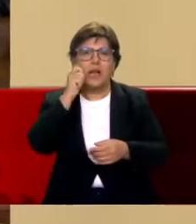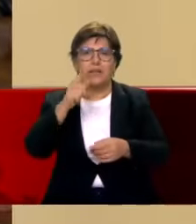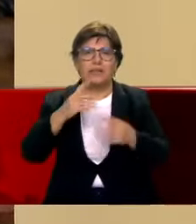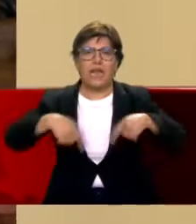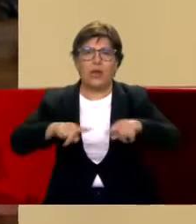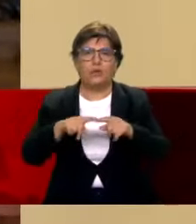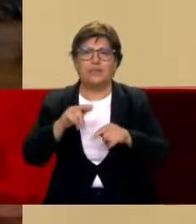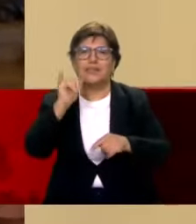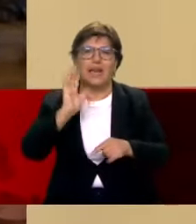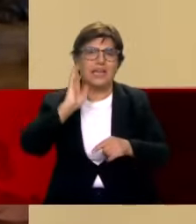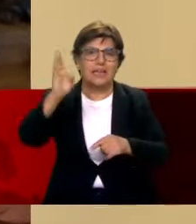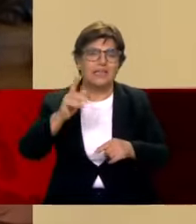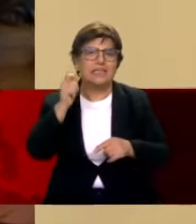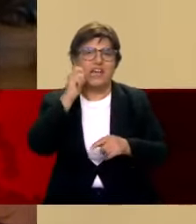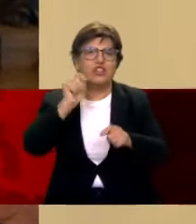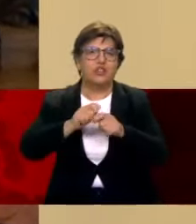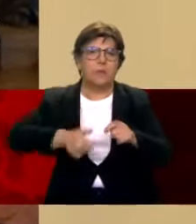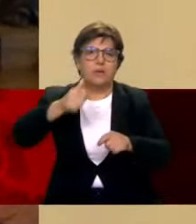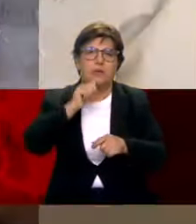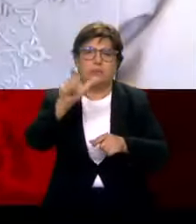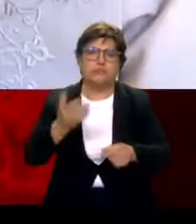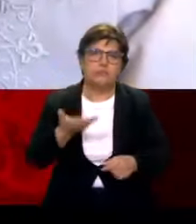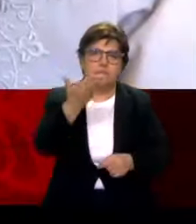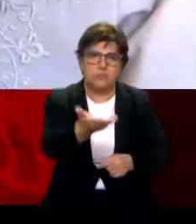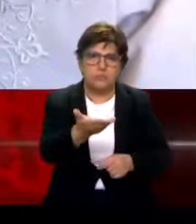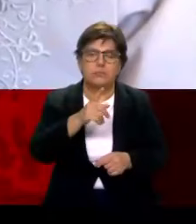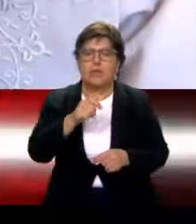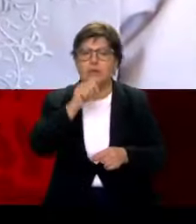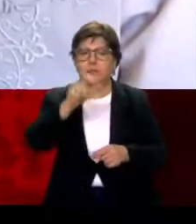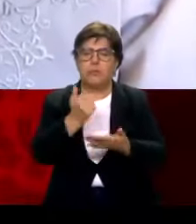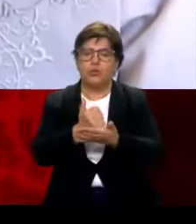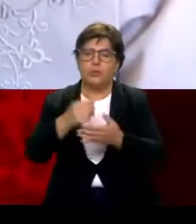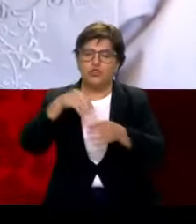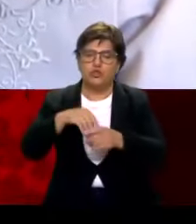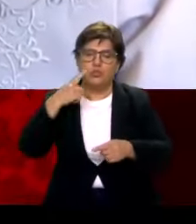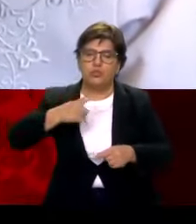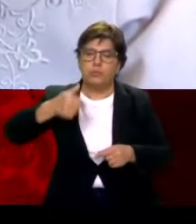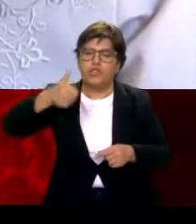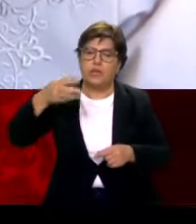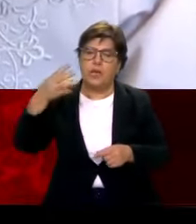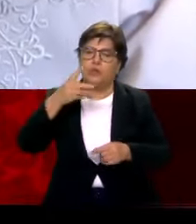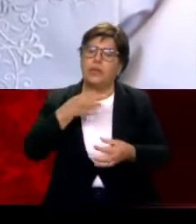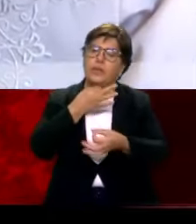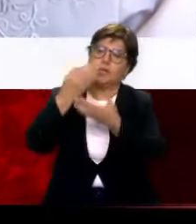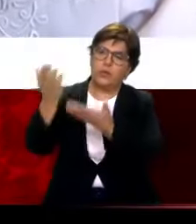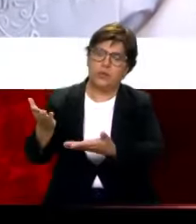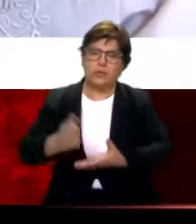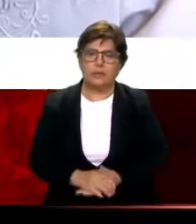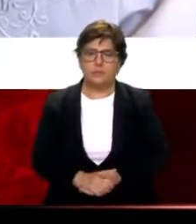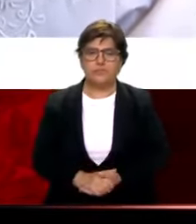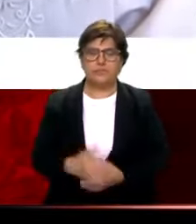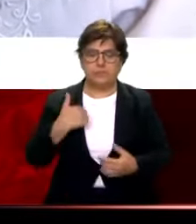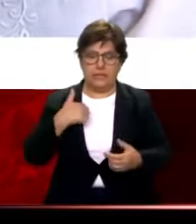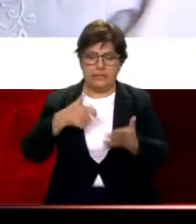kurulu için İtalya'ya giden Diyanet İşleri Başkanı Ali Erbaş sundu. Papa François da mektup için Cumhurbaşkanı Erdoğan'a teşekkürlerini iletti.